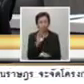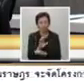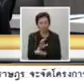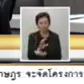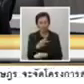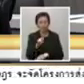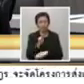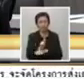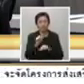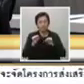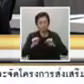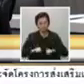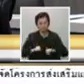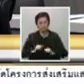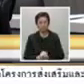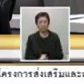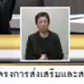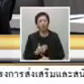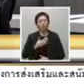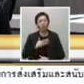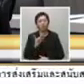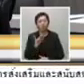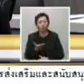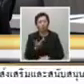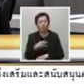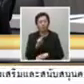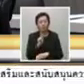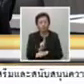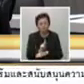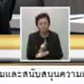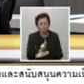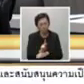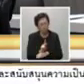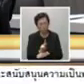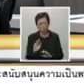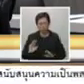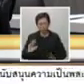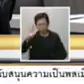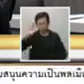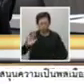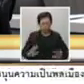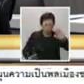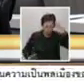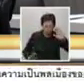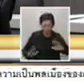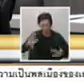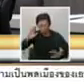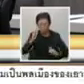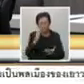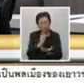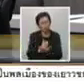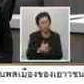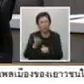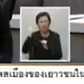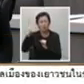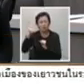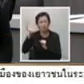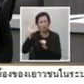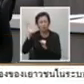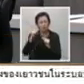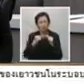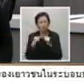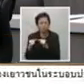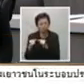ประธานได้วินิจฉัยเพราะผมขอความกรุณาท่านประธานได้ยุติการประท้วงและให้ผู้อภิปรายได้อภิปรายตามคำวินิจฉัยโดยเด็ดข